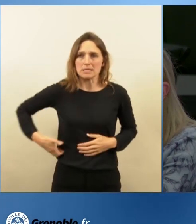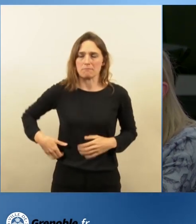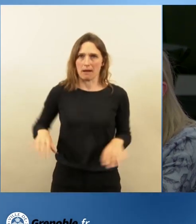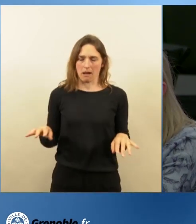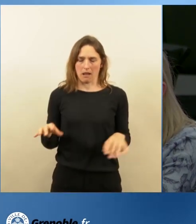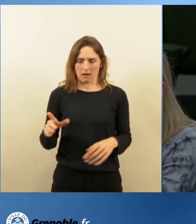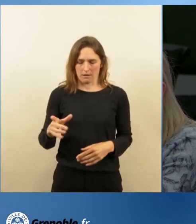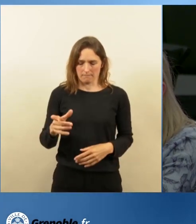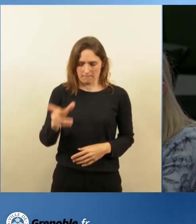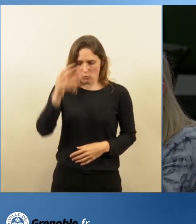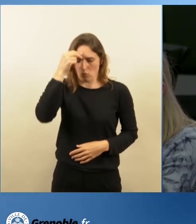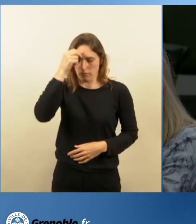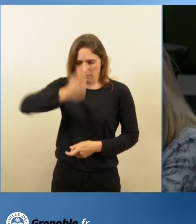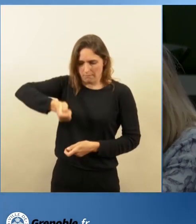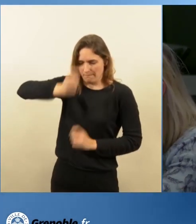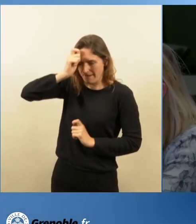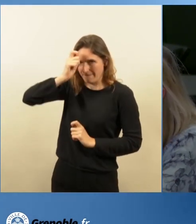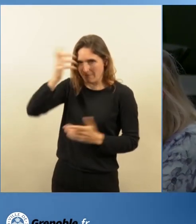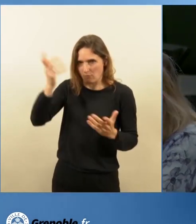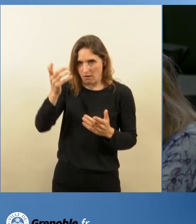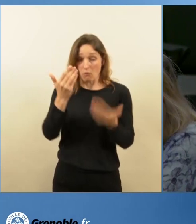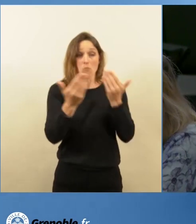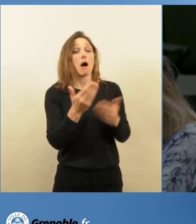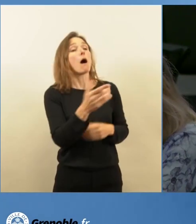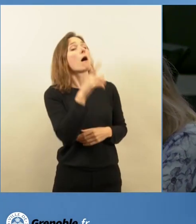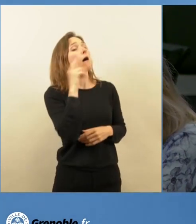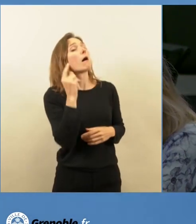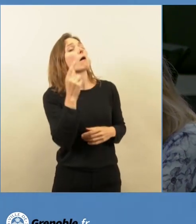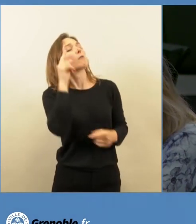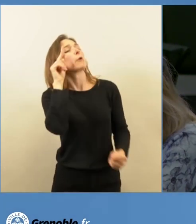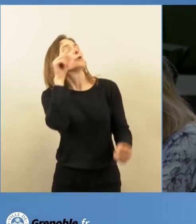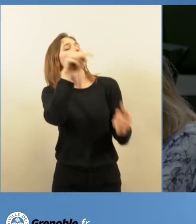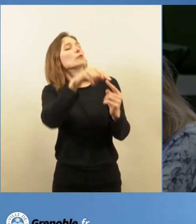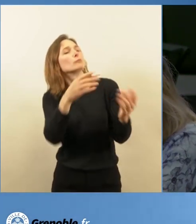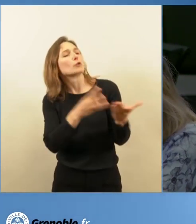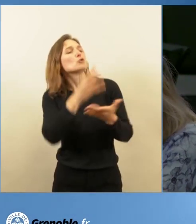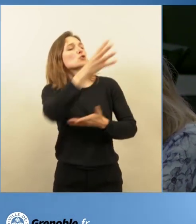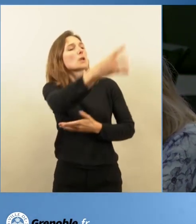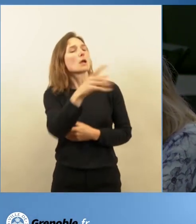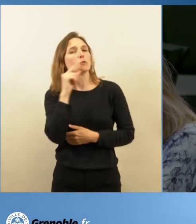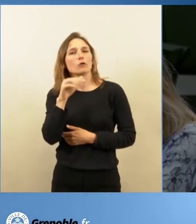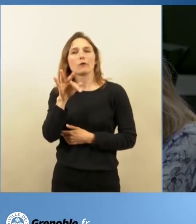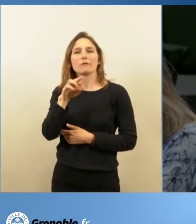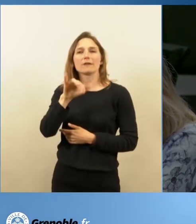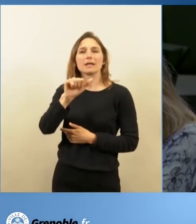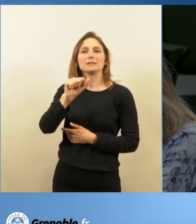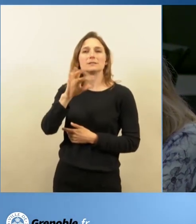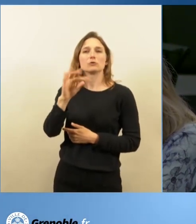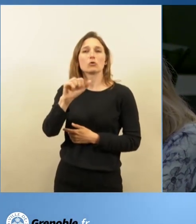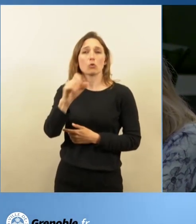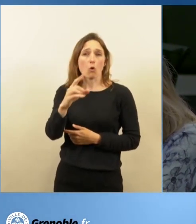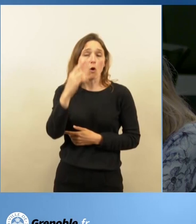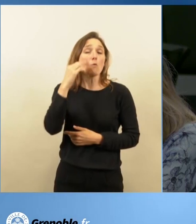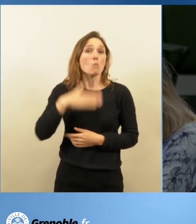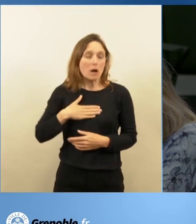vu stratosphériques de Monsieur fristot parce que je suis convaincu que cette course au label est une technique